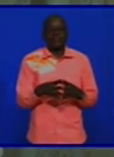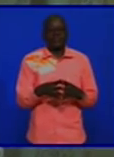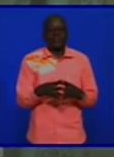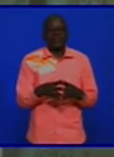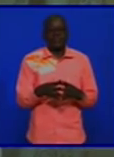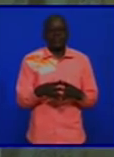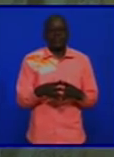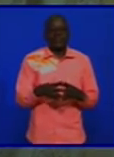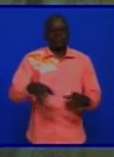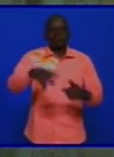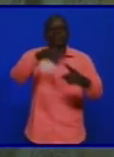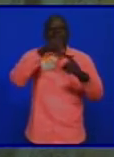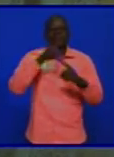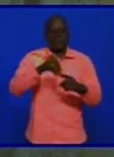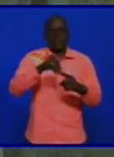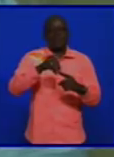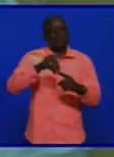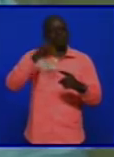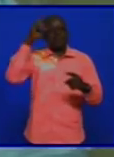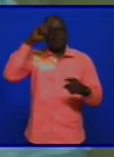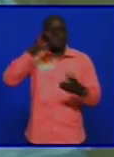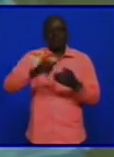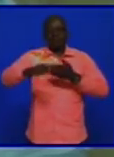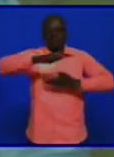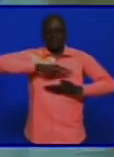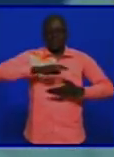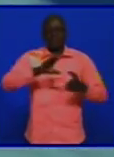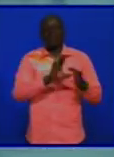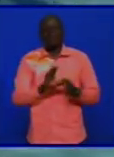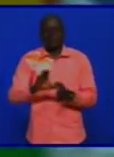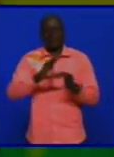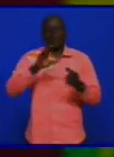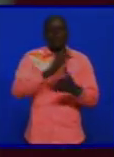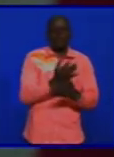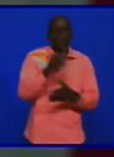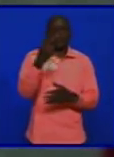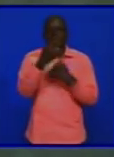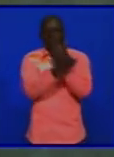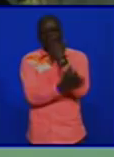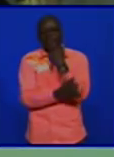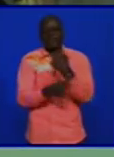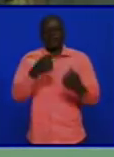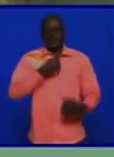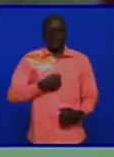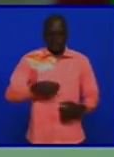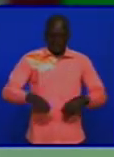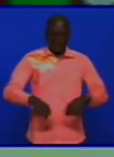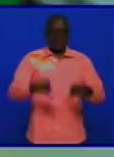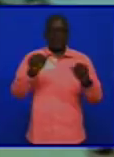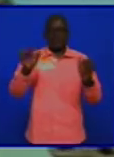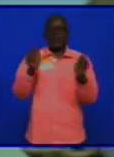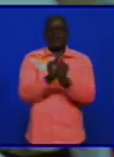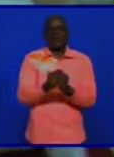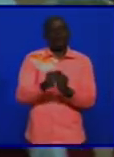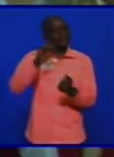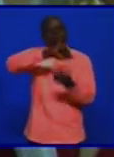Son Excellence Hicham Nagui, satisfait de la coopération entre les deux pays, souhaite que cela se poursuive avec son